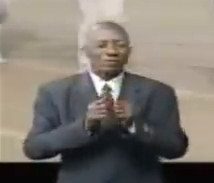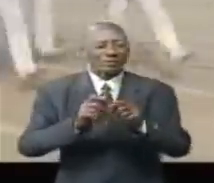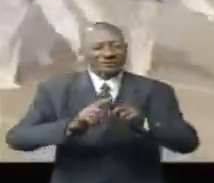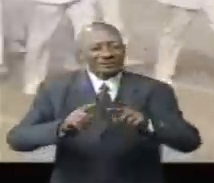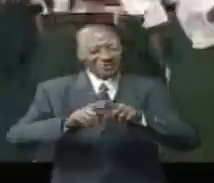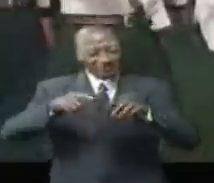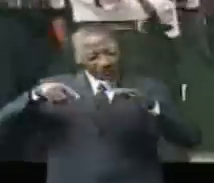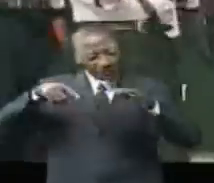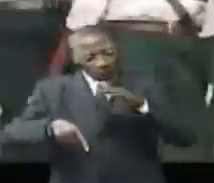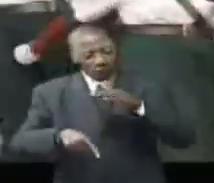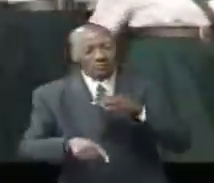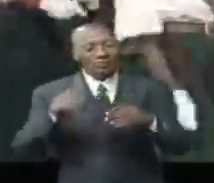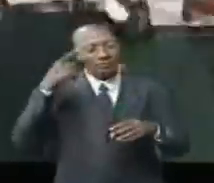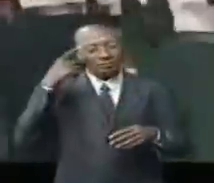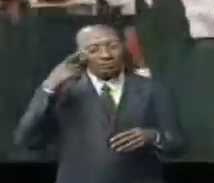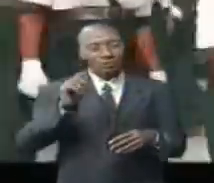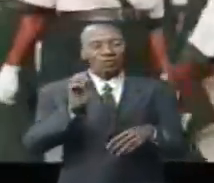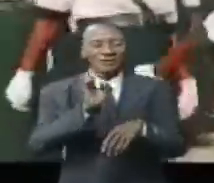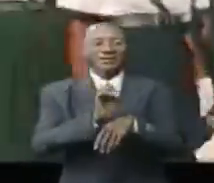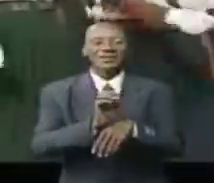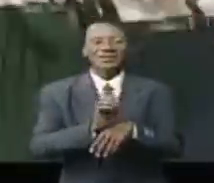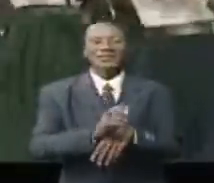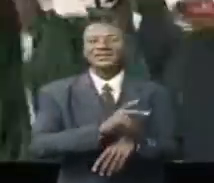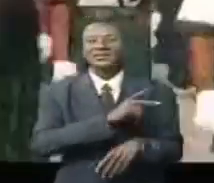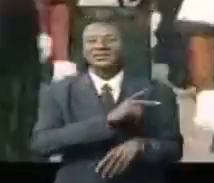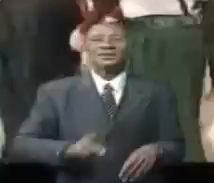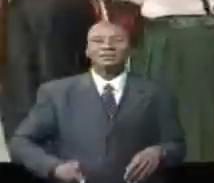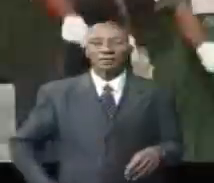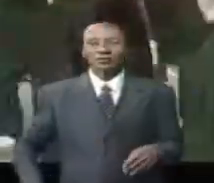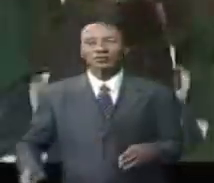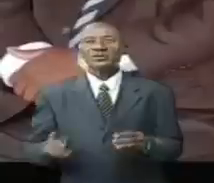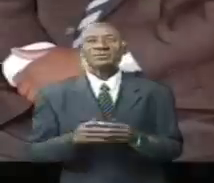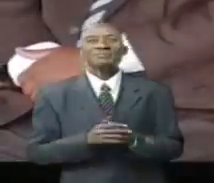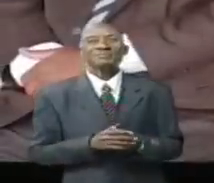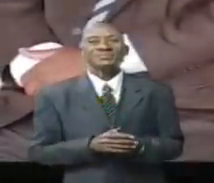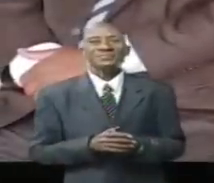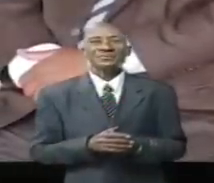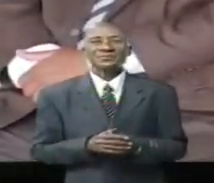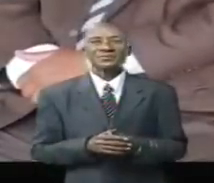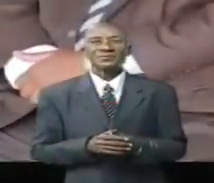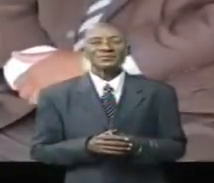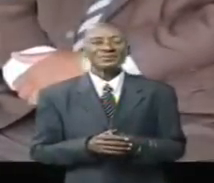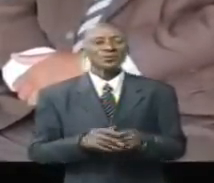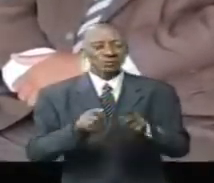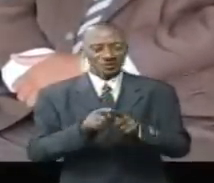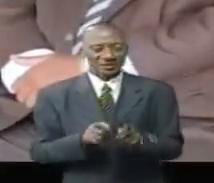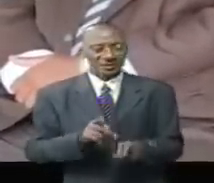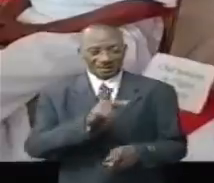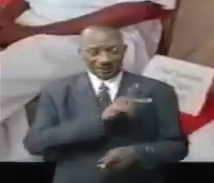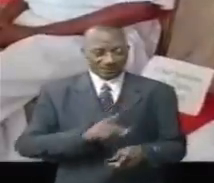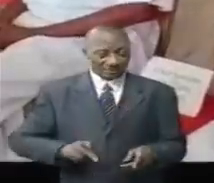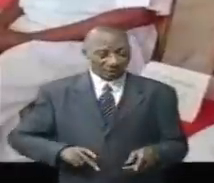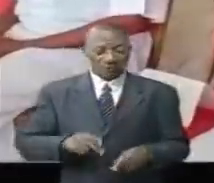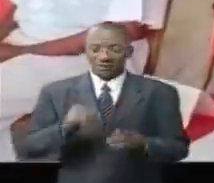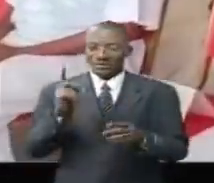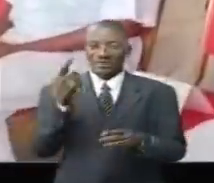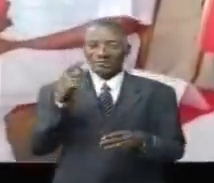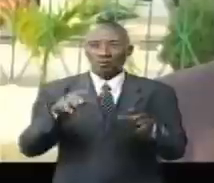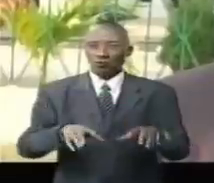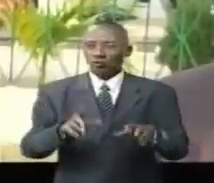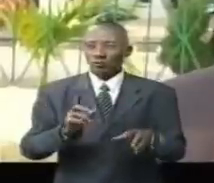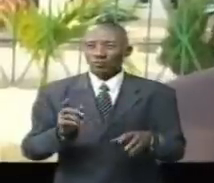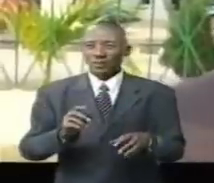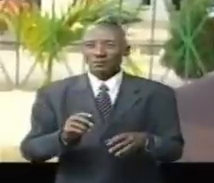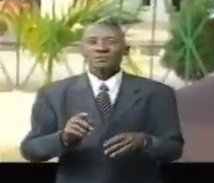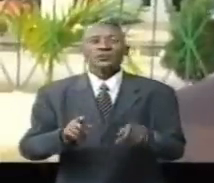kimbanguisme est intimement liée à celle de l'Afrique. Le représentant de l'Angola s'est dit très honoré d'assister à la dite cérémonie. Je suis ici